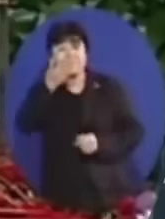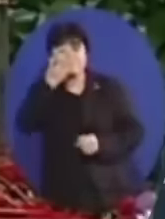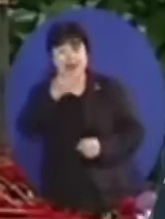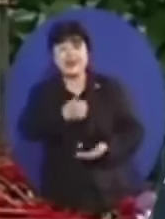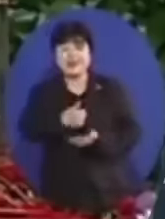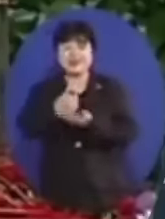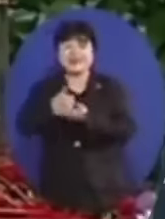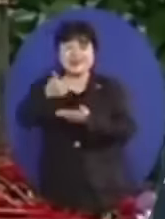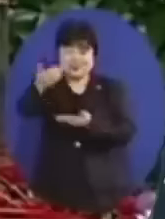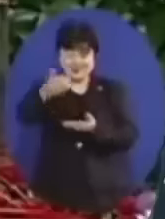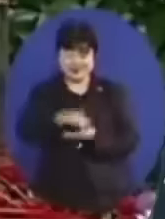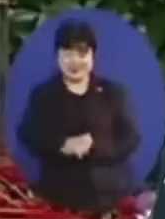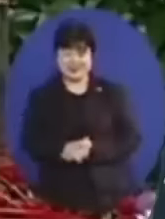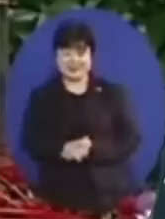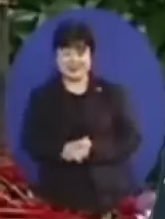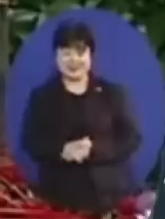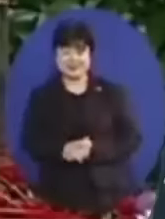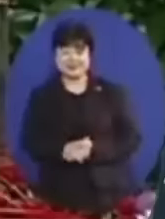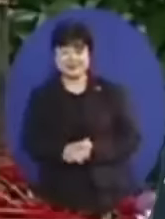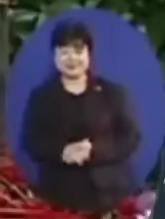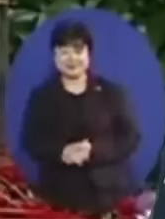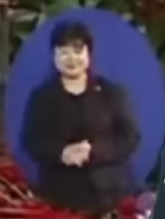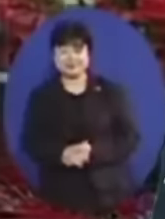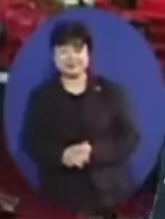격려해 주었습니다.